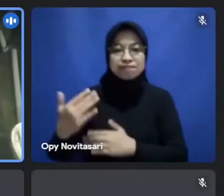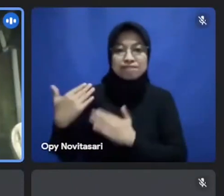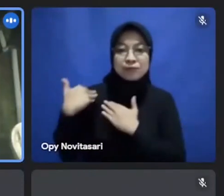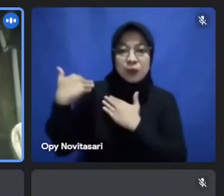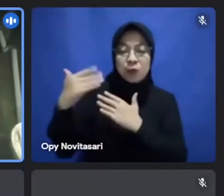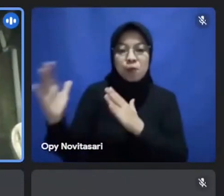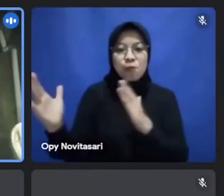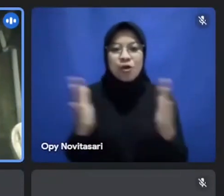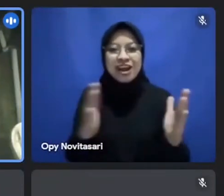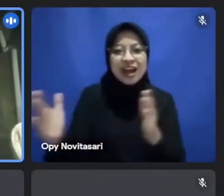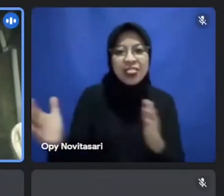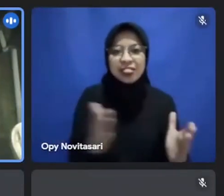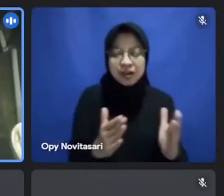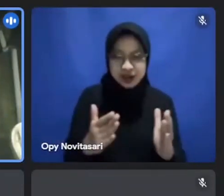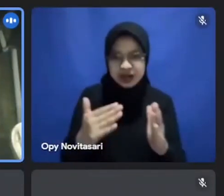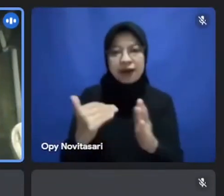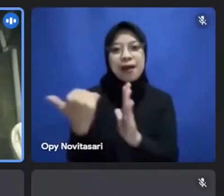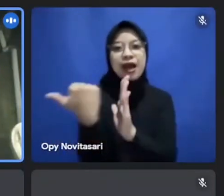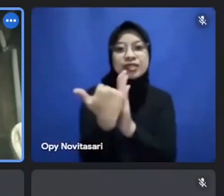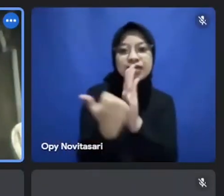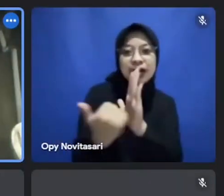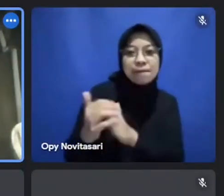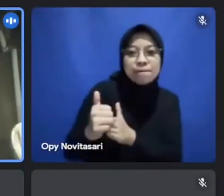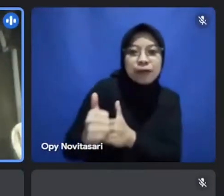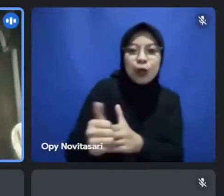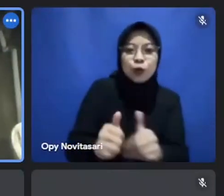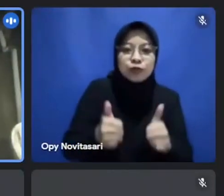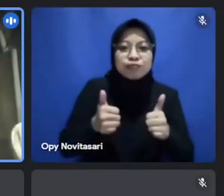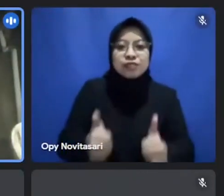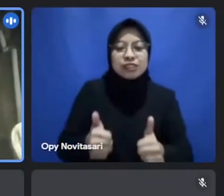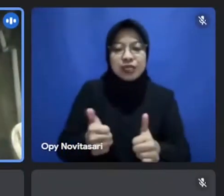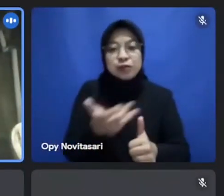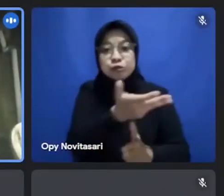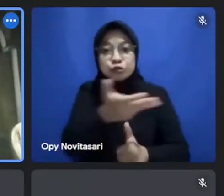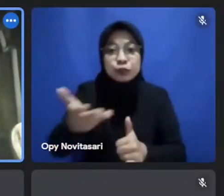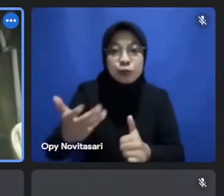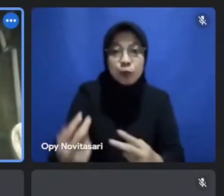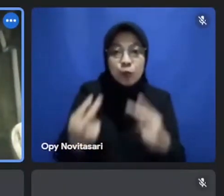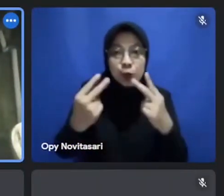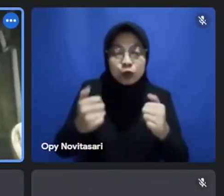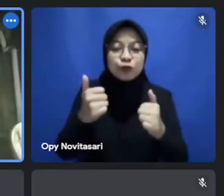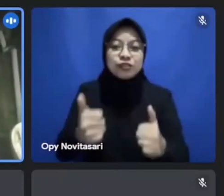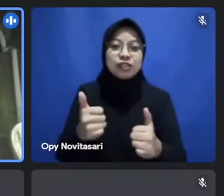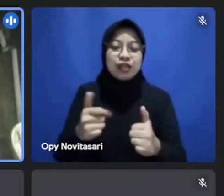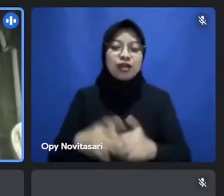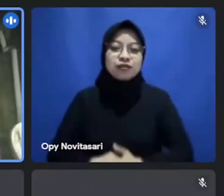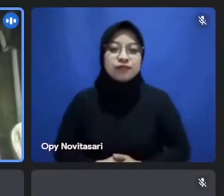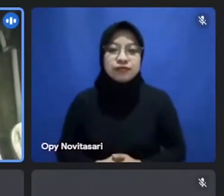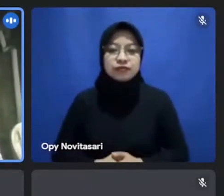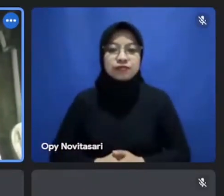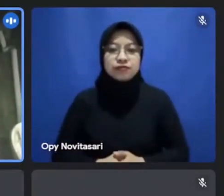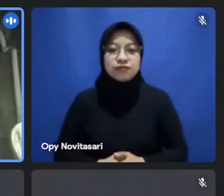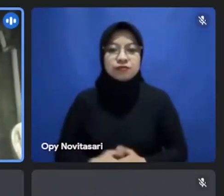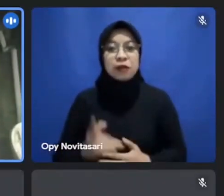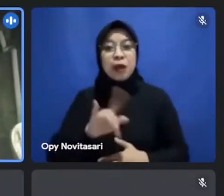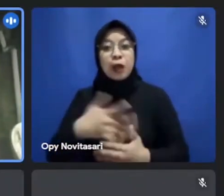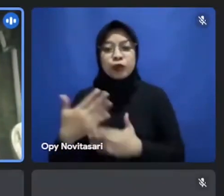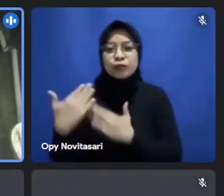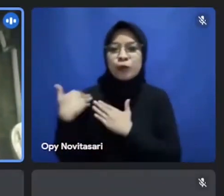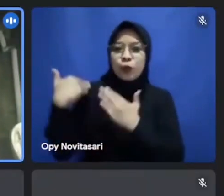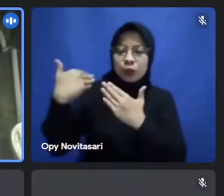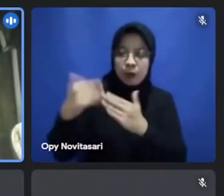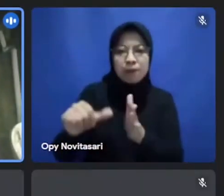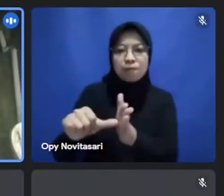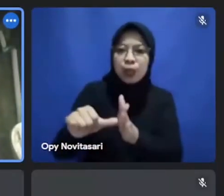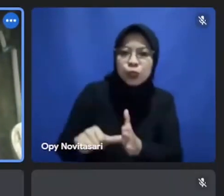selaku moderator yang nanti akan menemani eh juga Apa eh membantu e